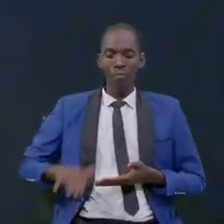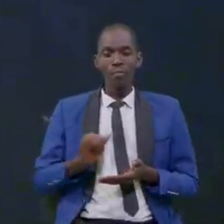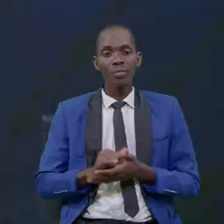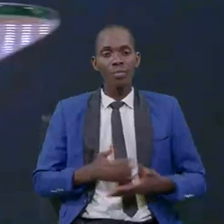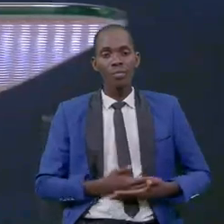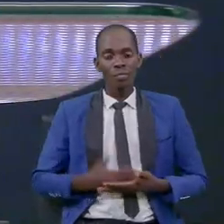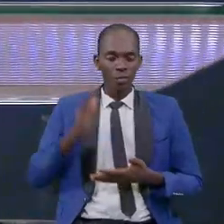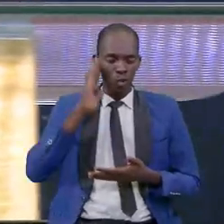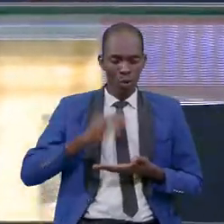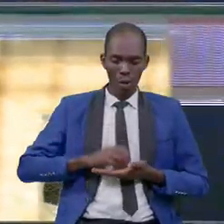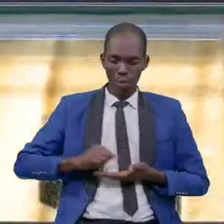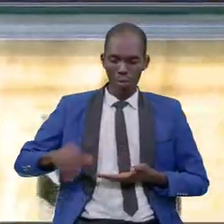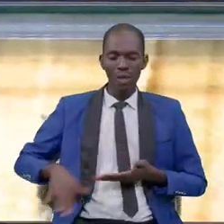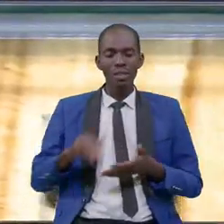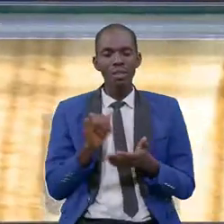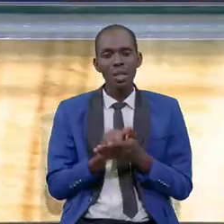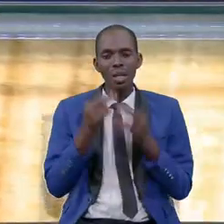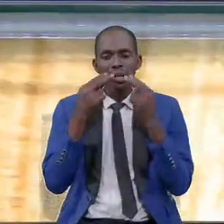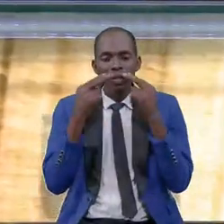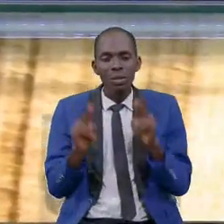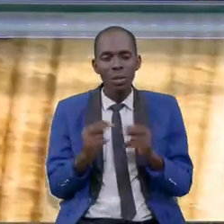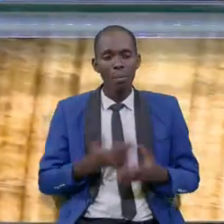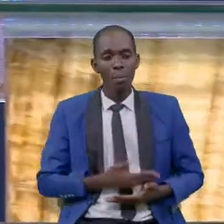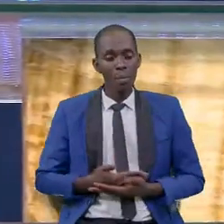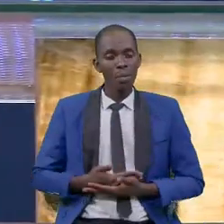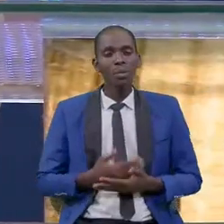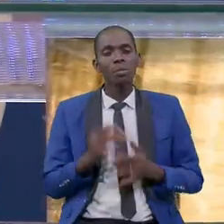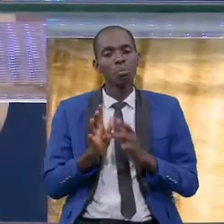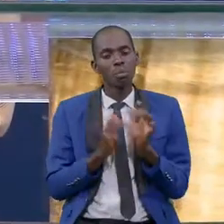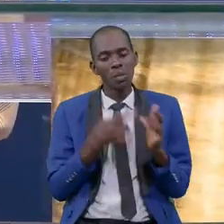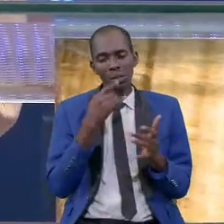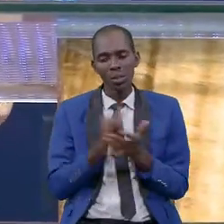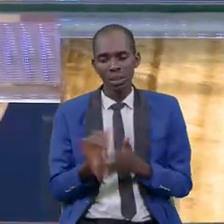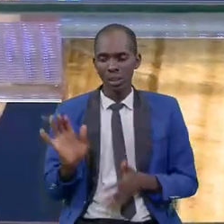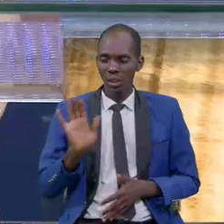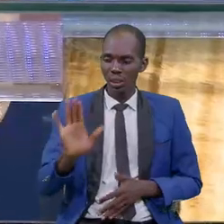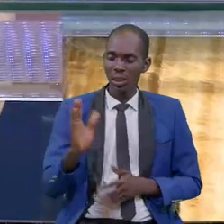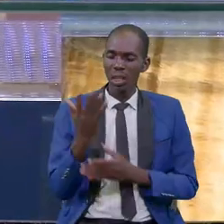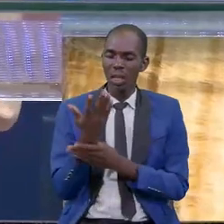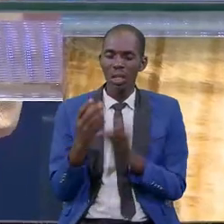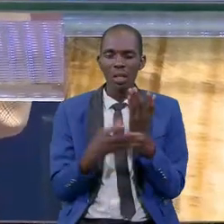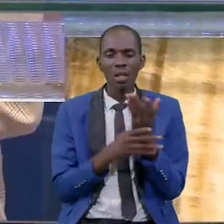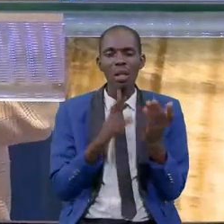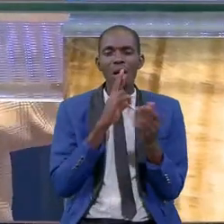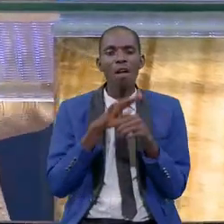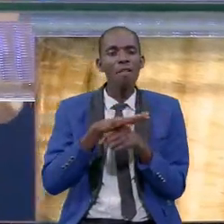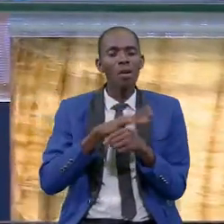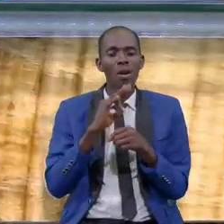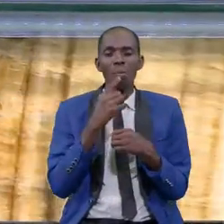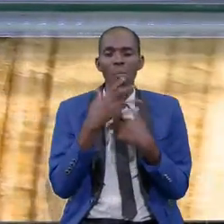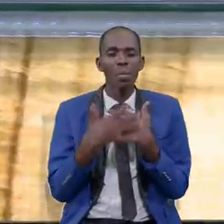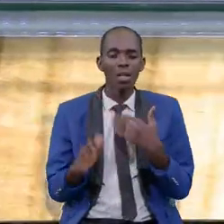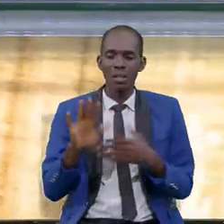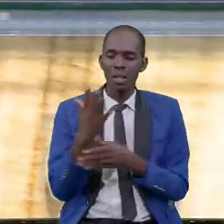d'avorter. Et ce petit tue le petit, le bébé, leurs mains sont pleines de